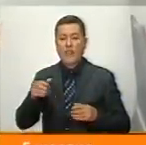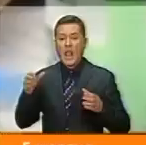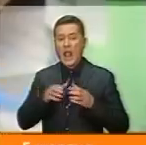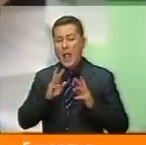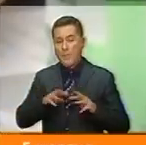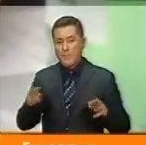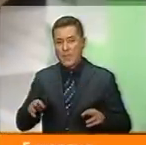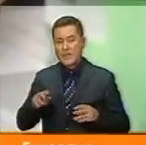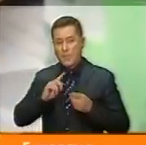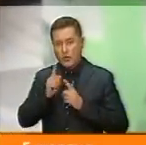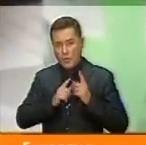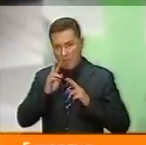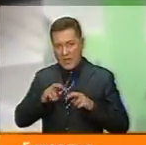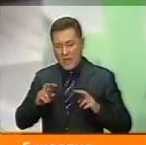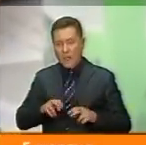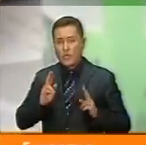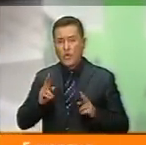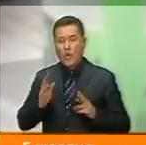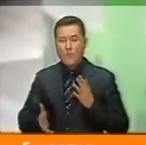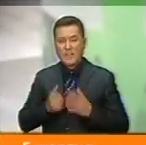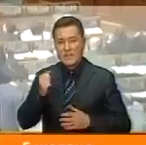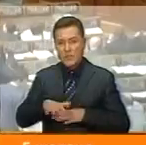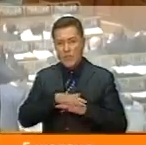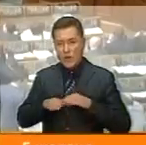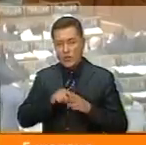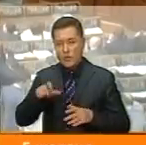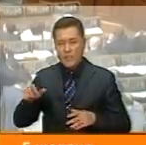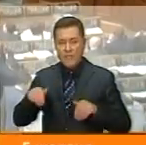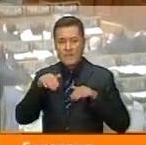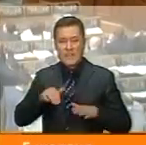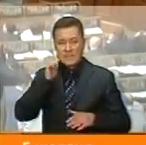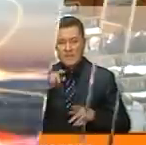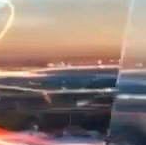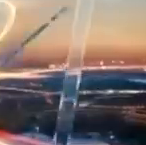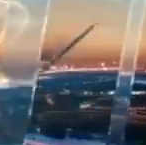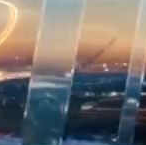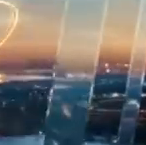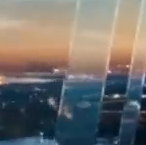переглянути. Кого підтримати, народні обранці визначатимуться завтра на пленарному засіданні.